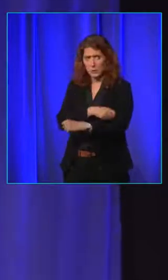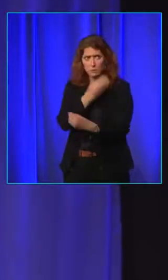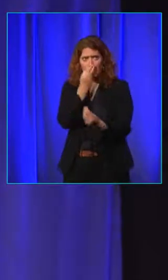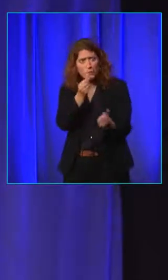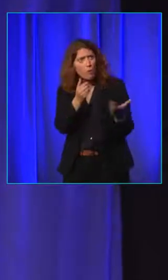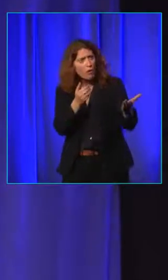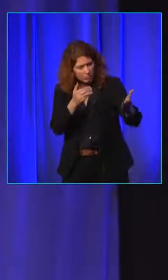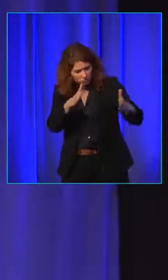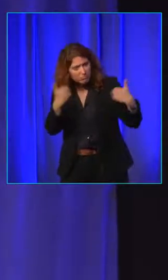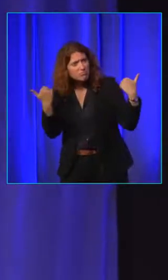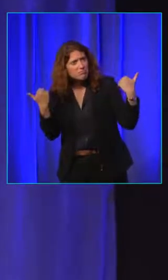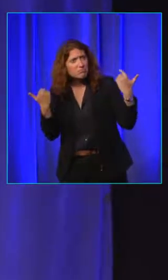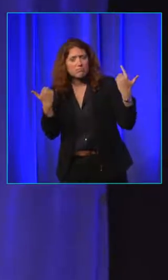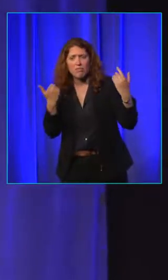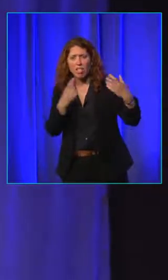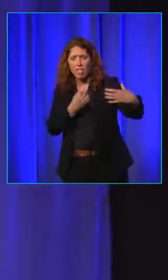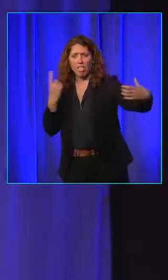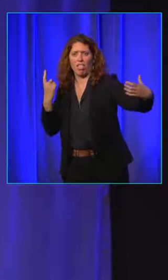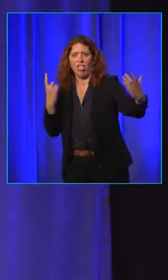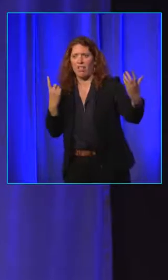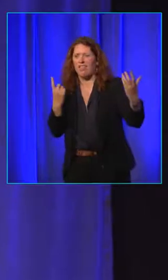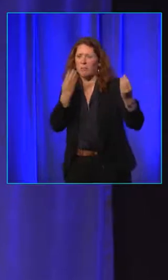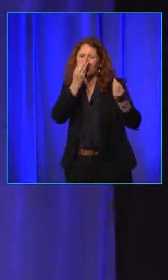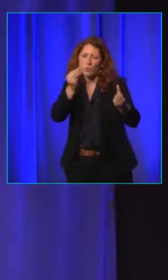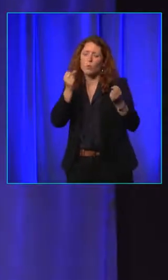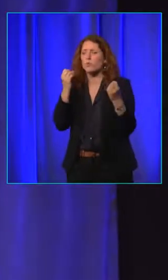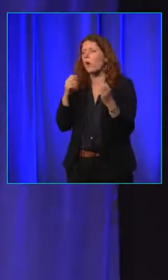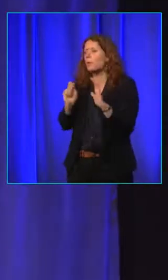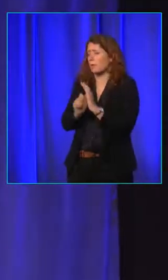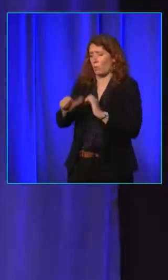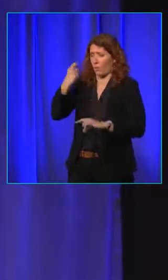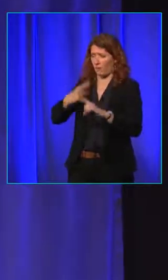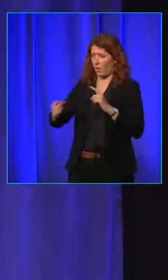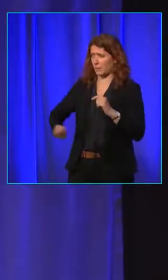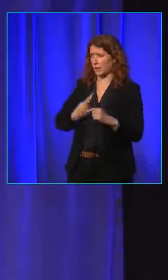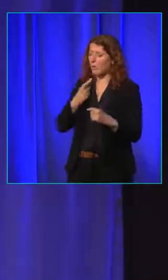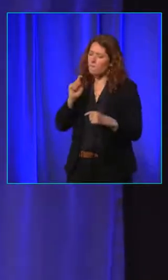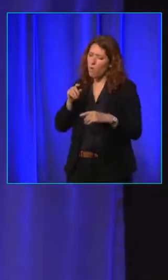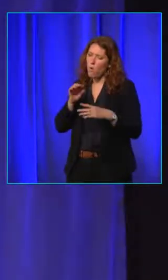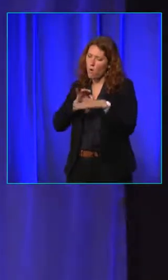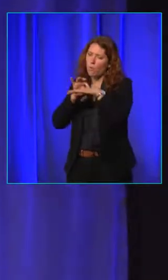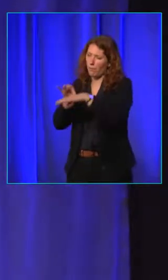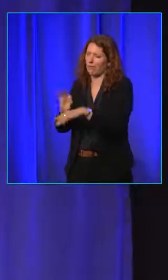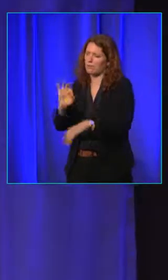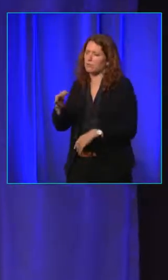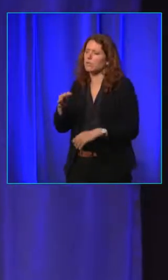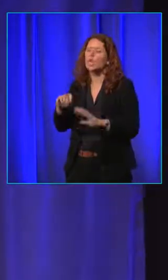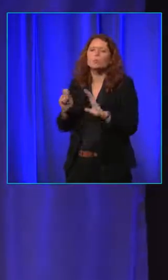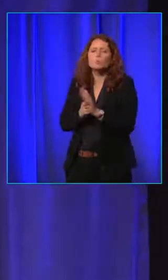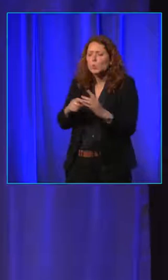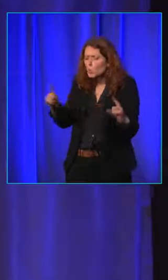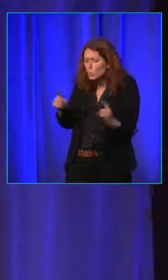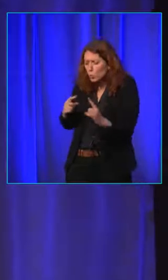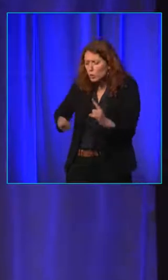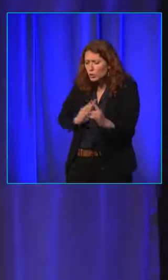d'être seuls à gérer. Surtout quand c'est une première blessure, il faut beaucoup les accompagner. Quand c'est des petites blessures, une petite entorse qui dure 15 jours, 3 semaines,